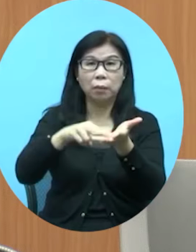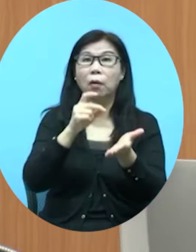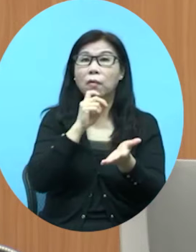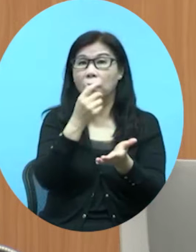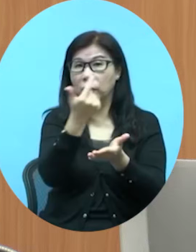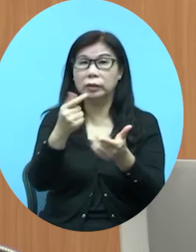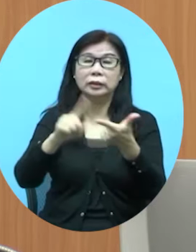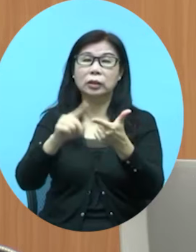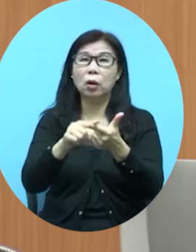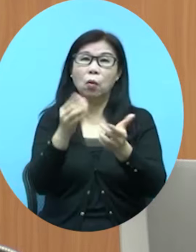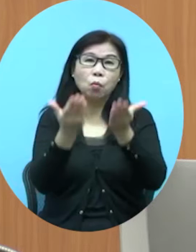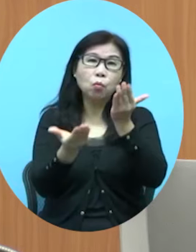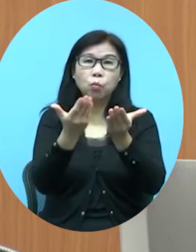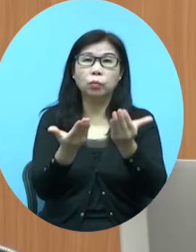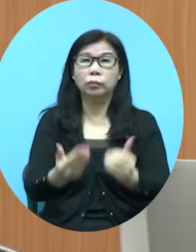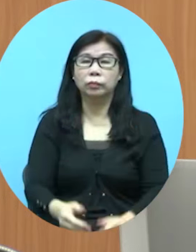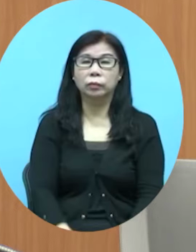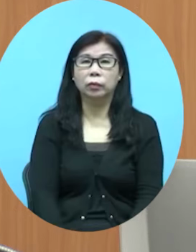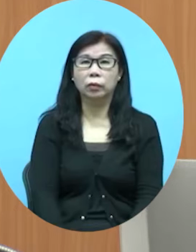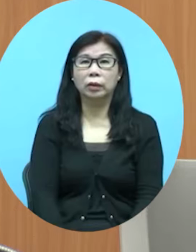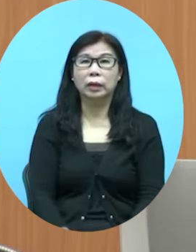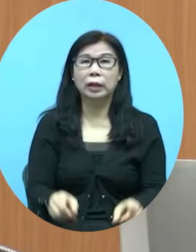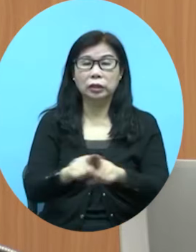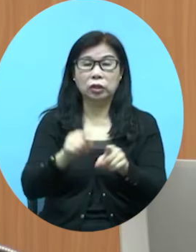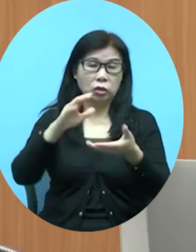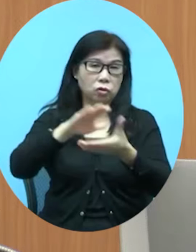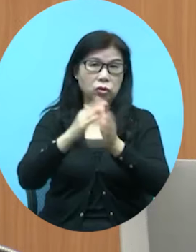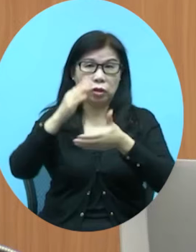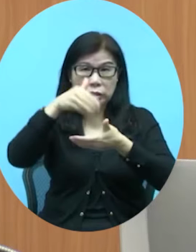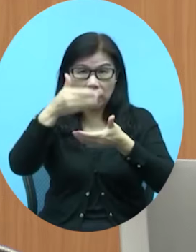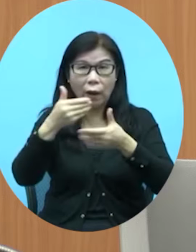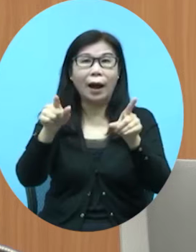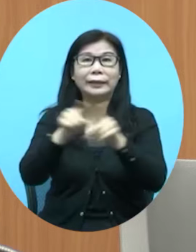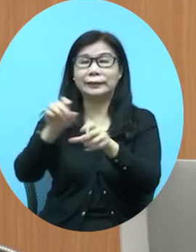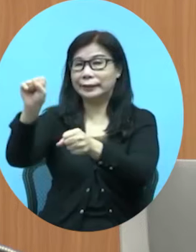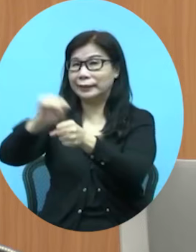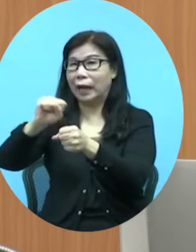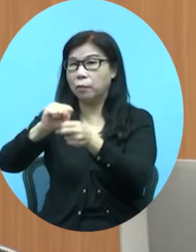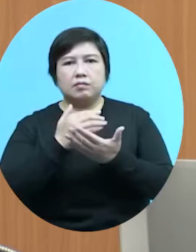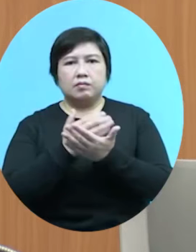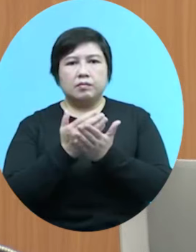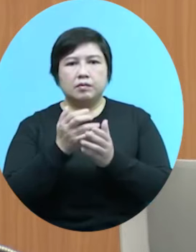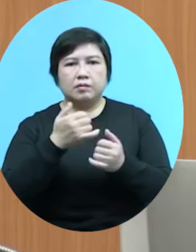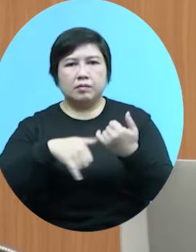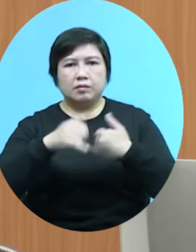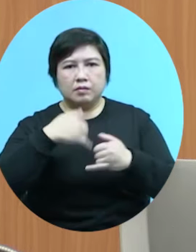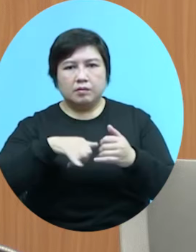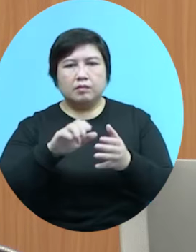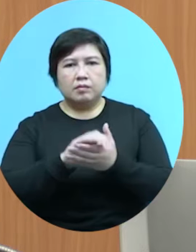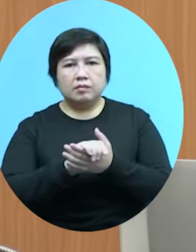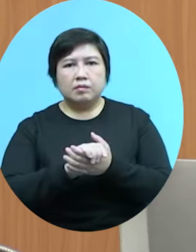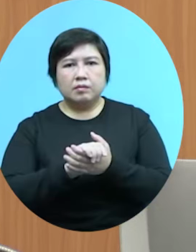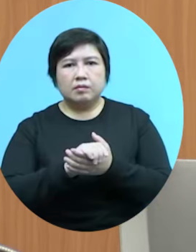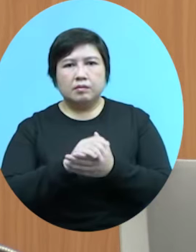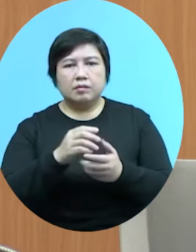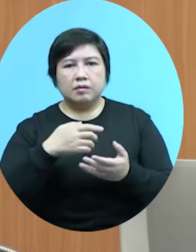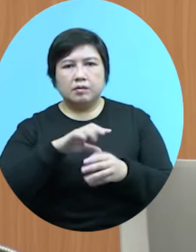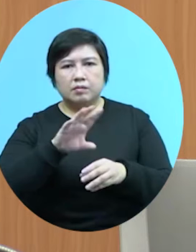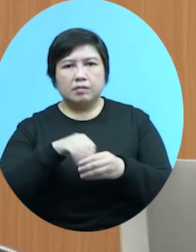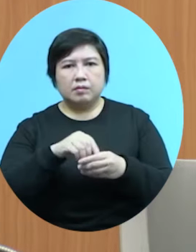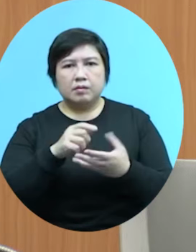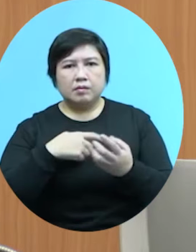有些就可能是一些除了吃飯都有跳舞的場合所以可能牽涉的人